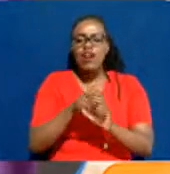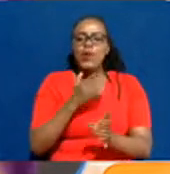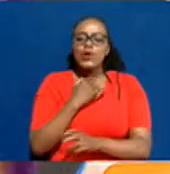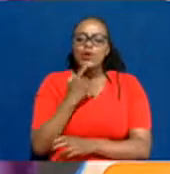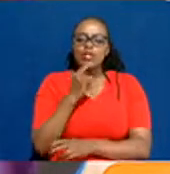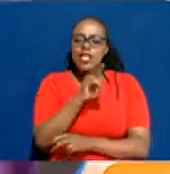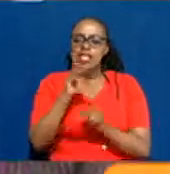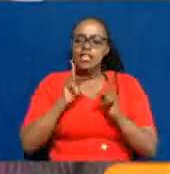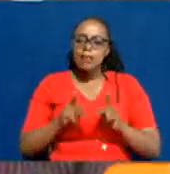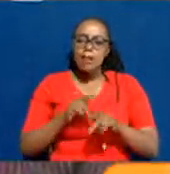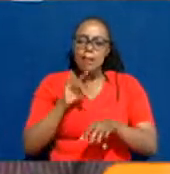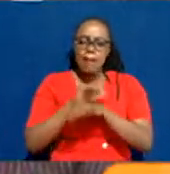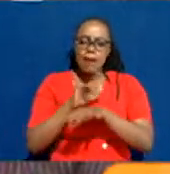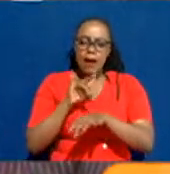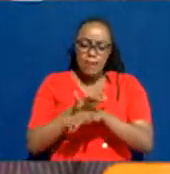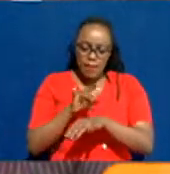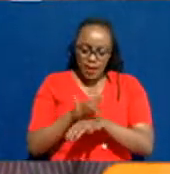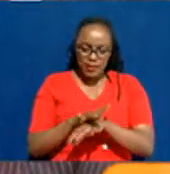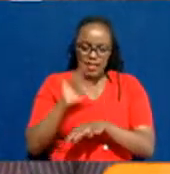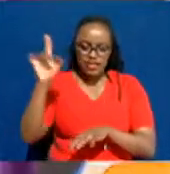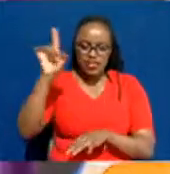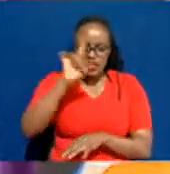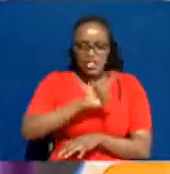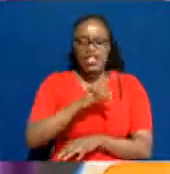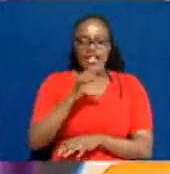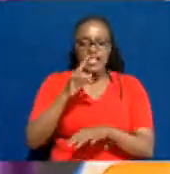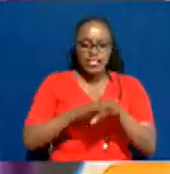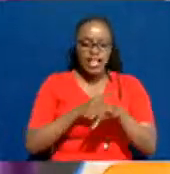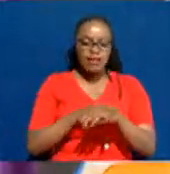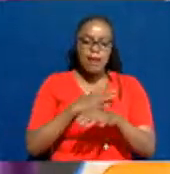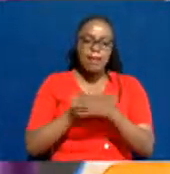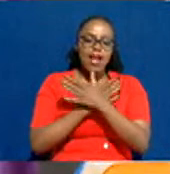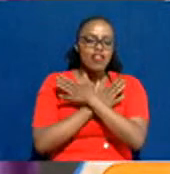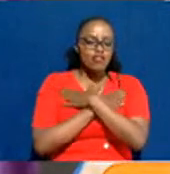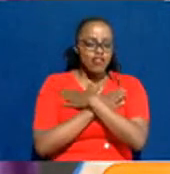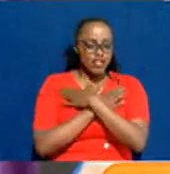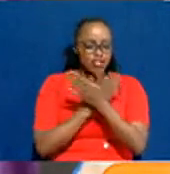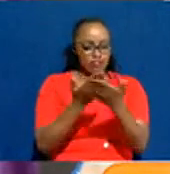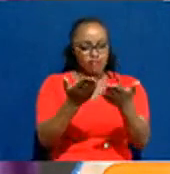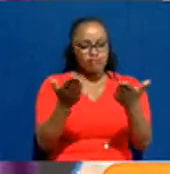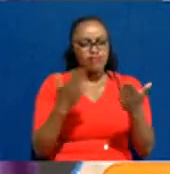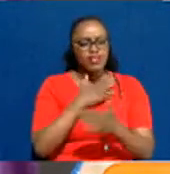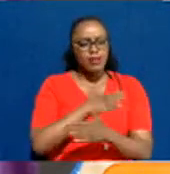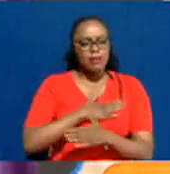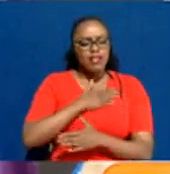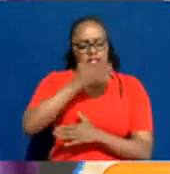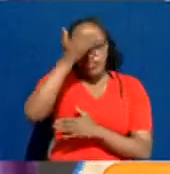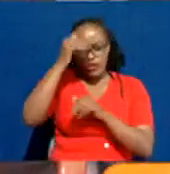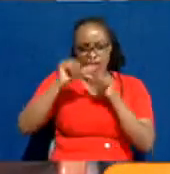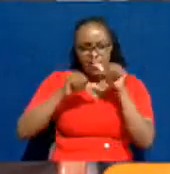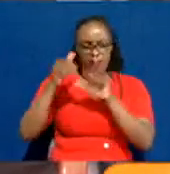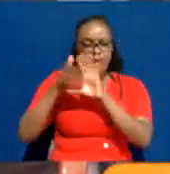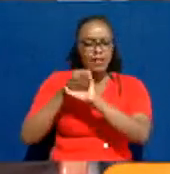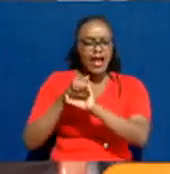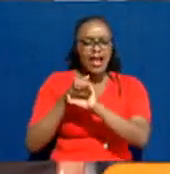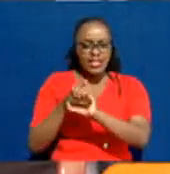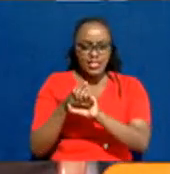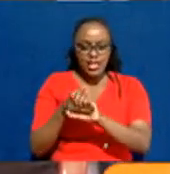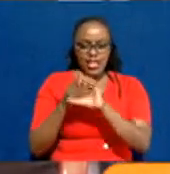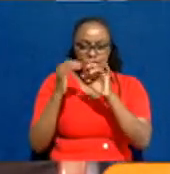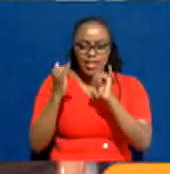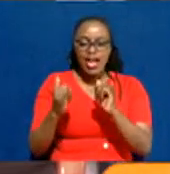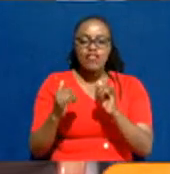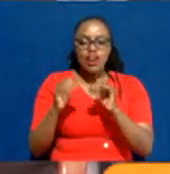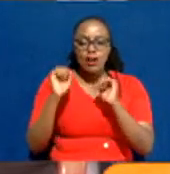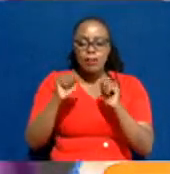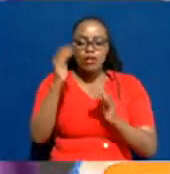niwaambie mapema mchana. My friends, sahau mambo ya handshake. Sasa mnafikiri